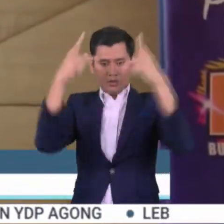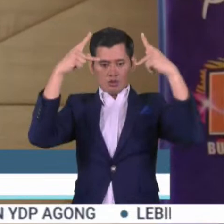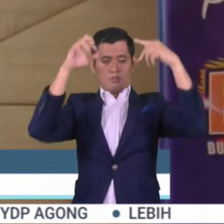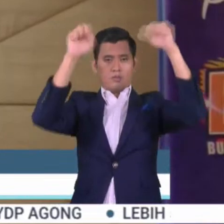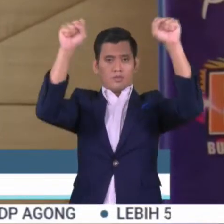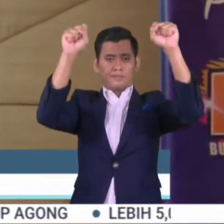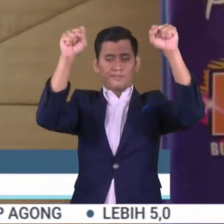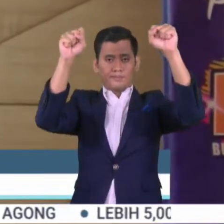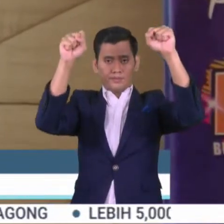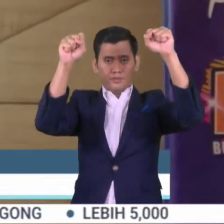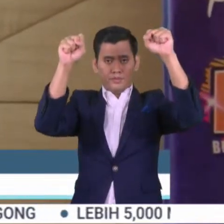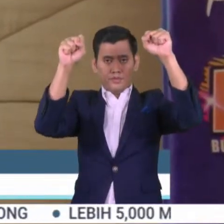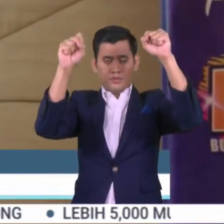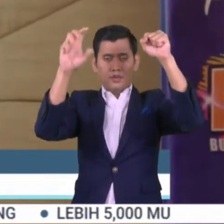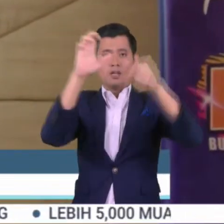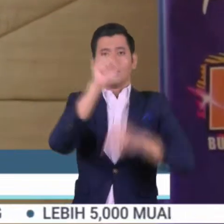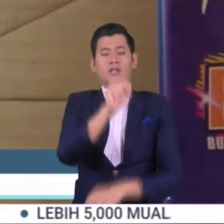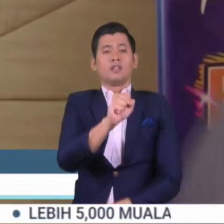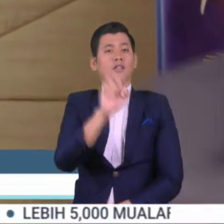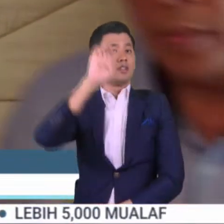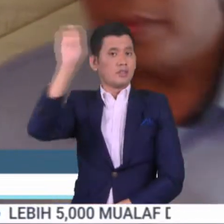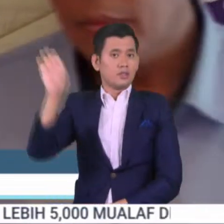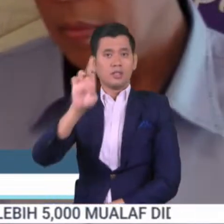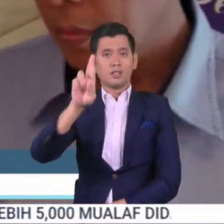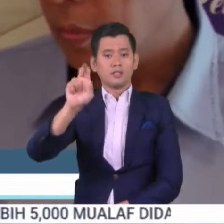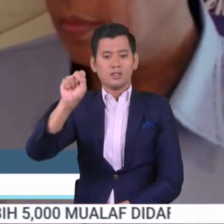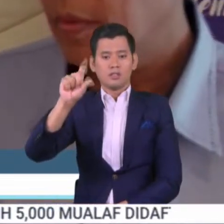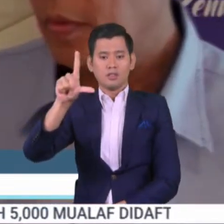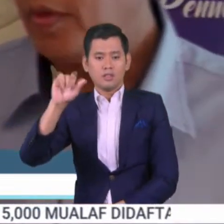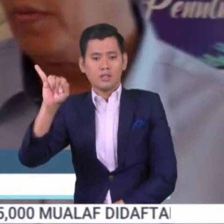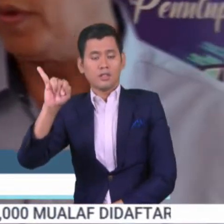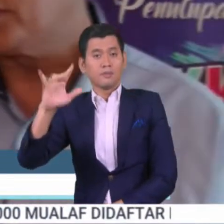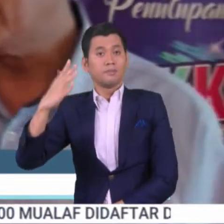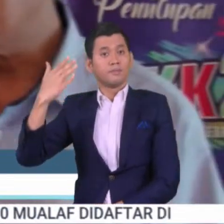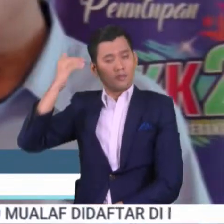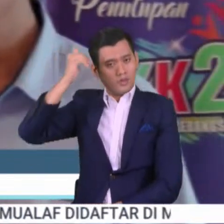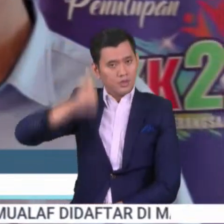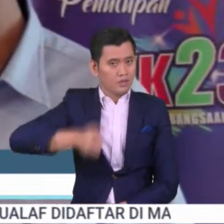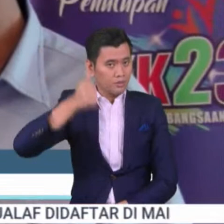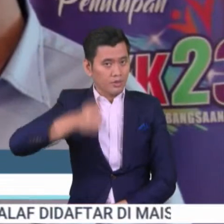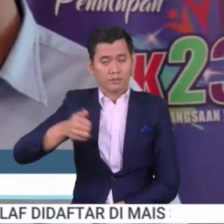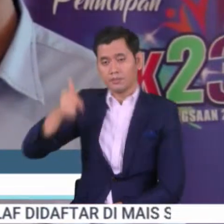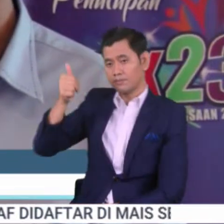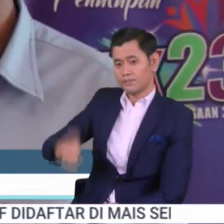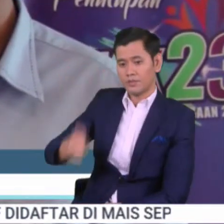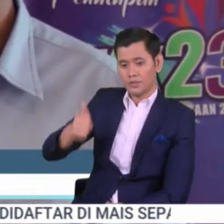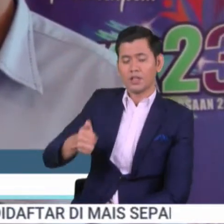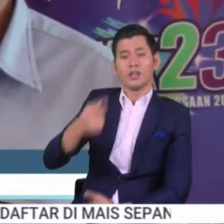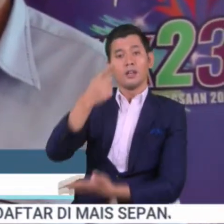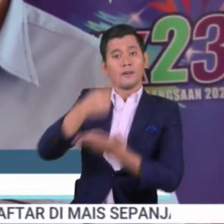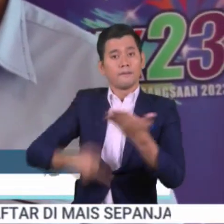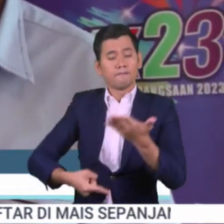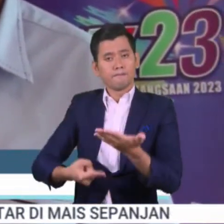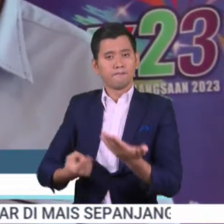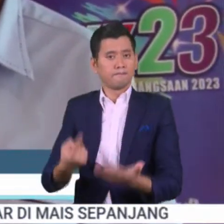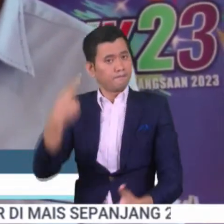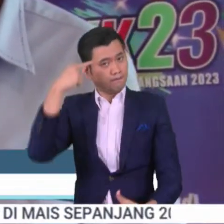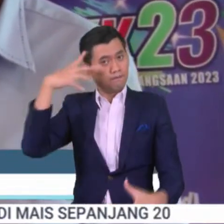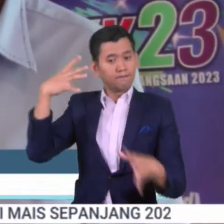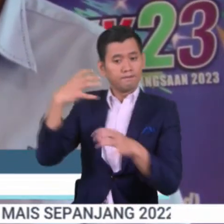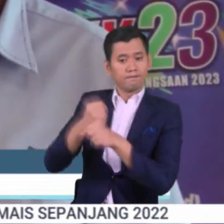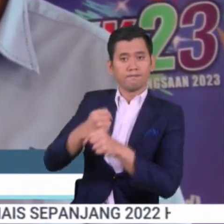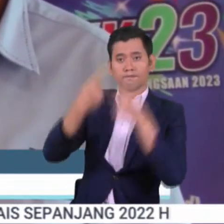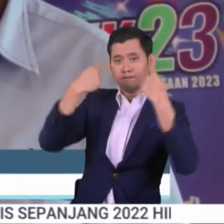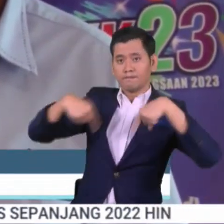eksekutif Suruhanjaya Koperasi Malaysia, Encik Rusli Jafar. Assalamualaikum Tuan. Waalaikumsalam. Baik Tuan, apakah pandangan Tuan